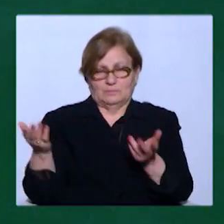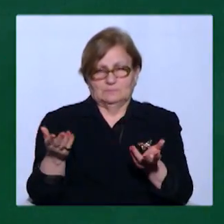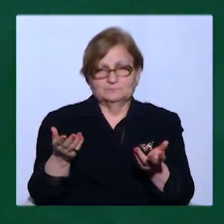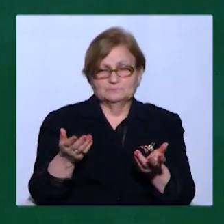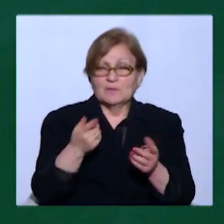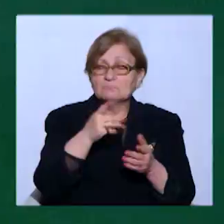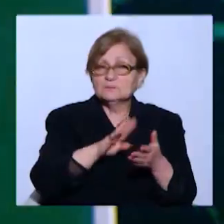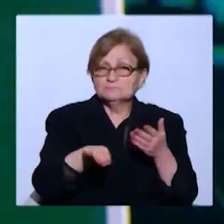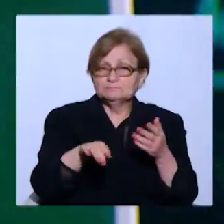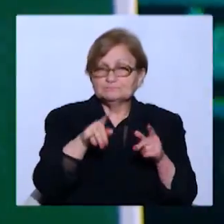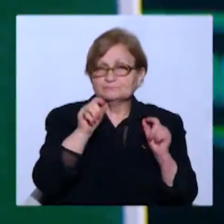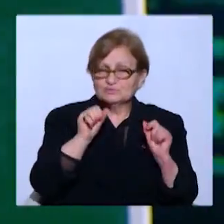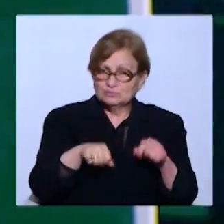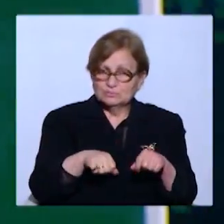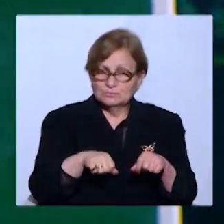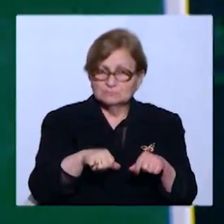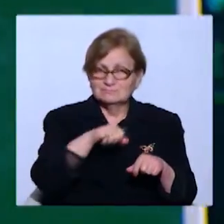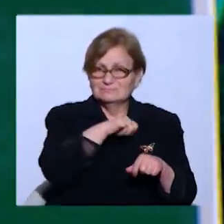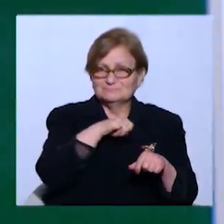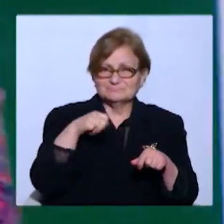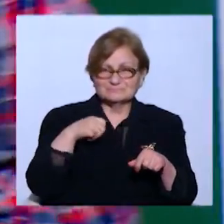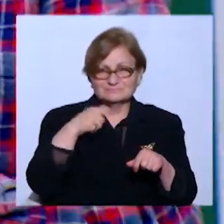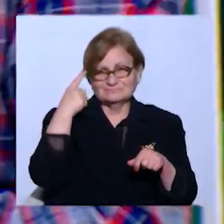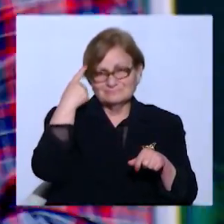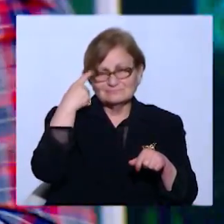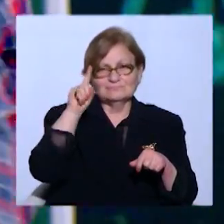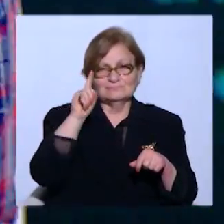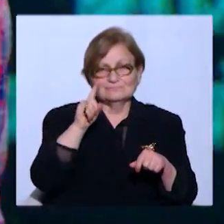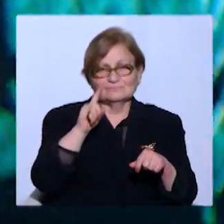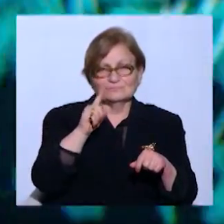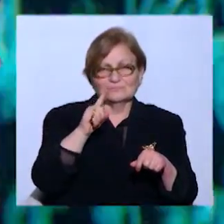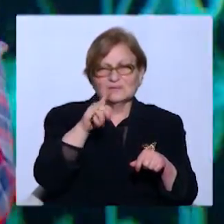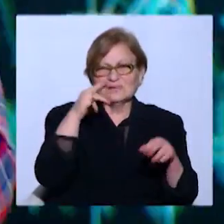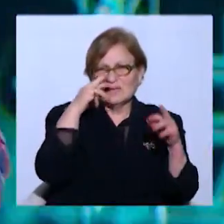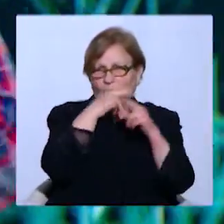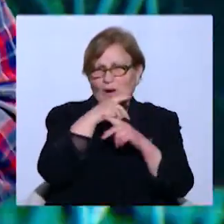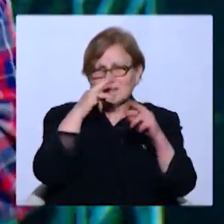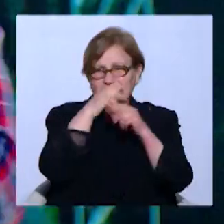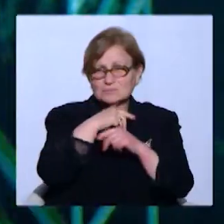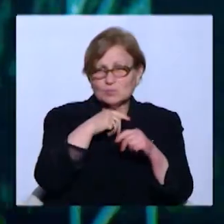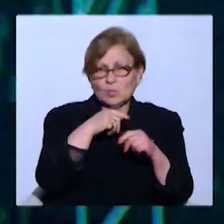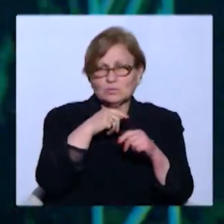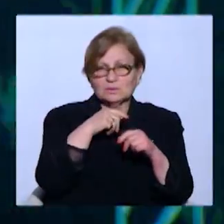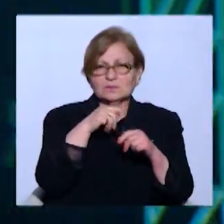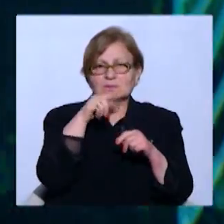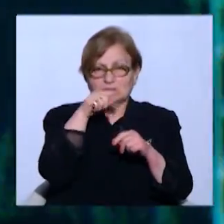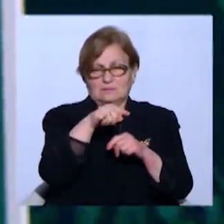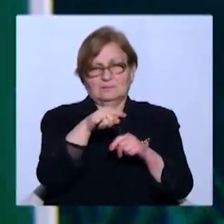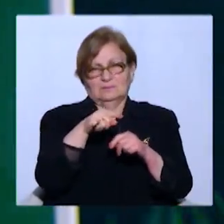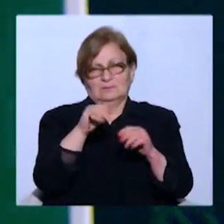ამას გარდა შეგიძლიათ თქვენ თვითონ მოიგონოთ არასწორი უტოლობები და